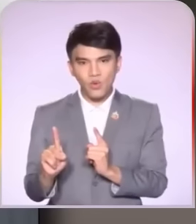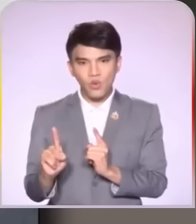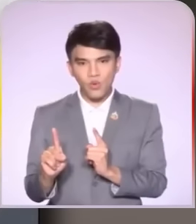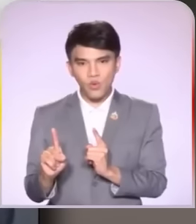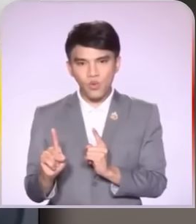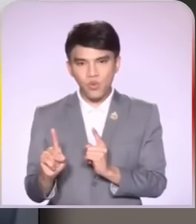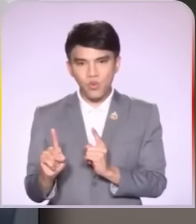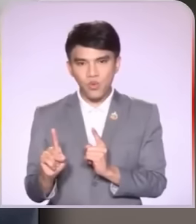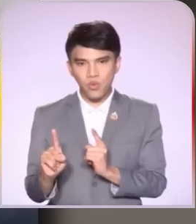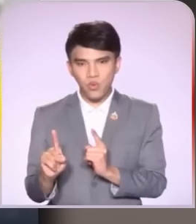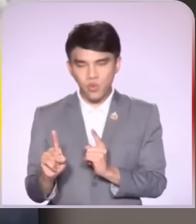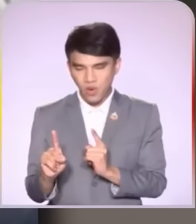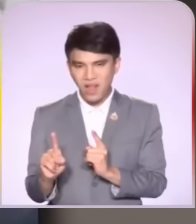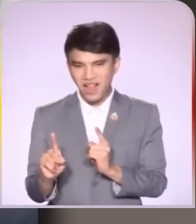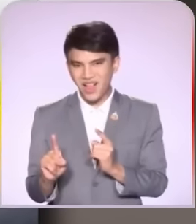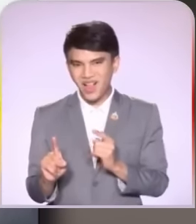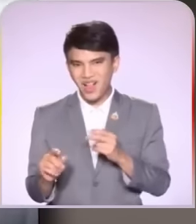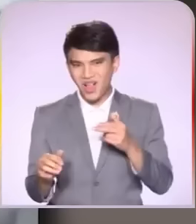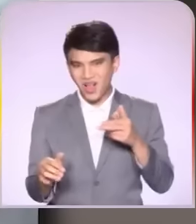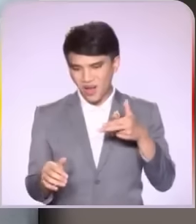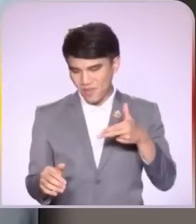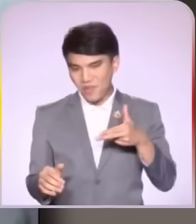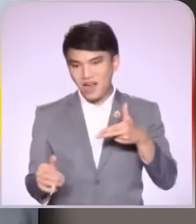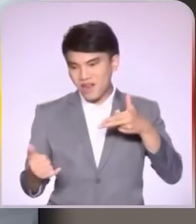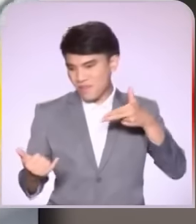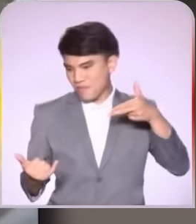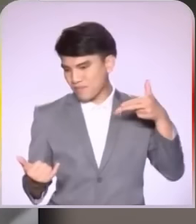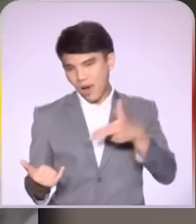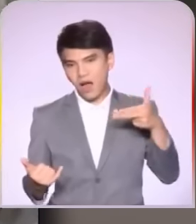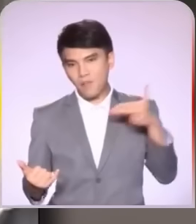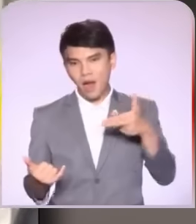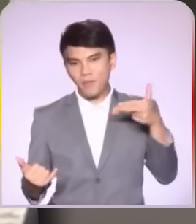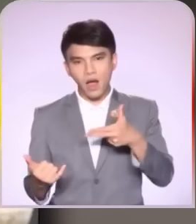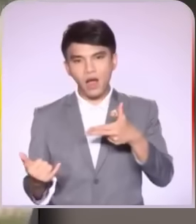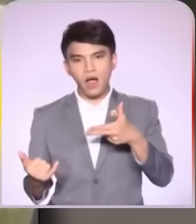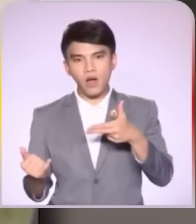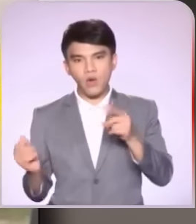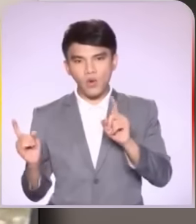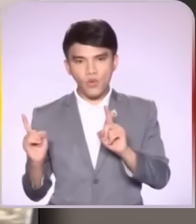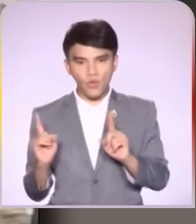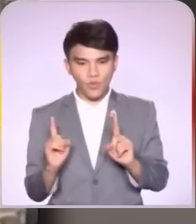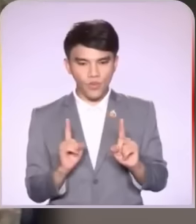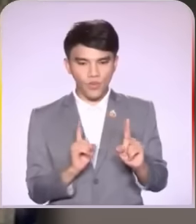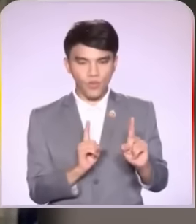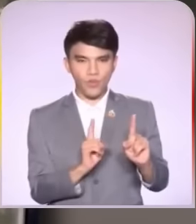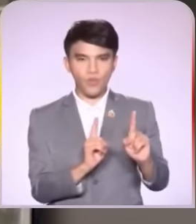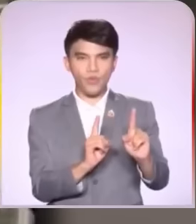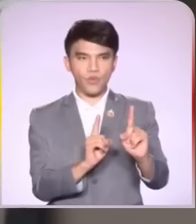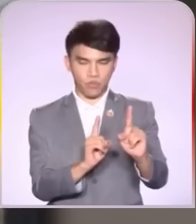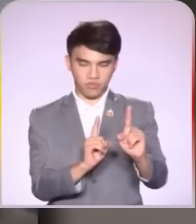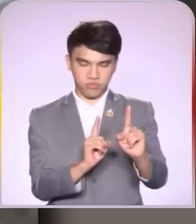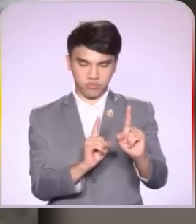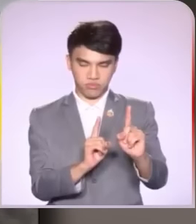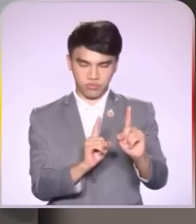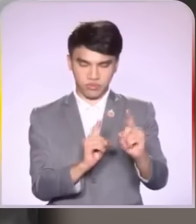มือขวาที่วงกลมสีเขียวๆเนี่ยถือปืนอยู่พอก่อเหตุยิงเสร็จปุ๊บก็ขึ้นรถด้านหน้าฝั่งคู่กับคน